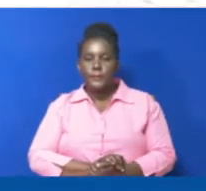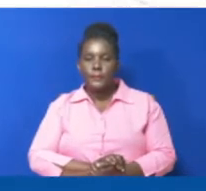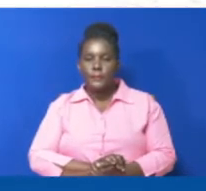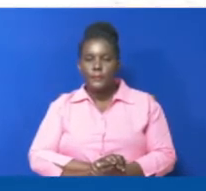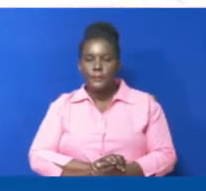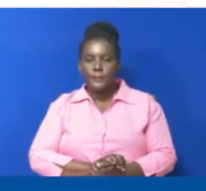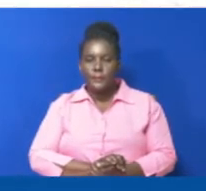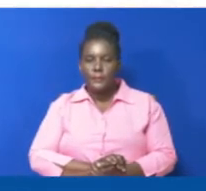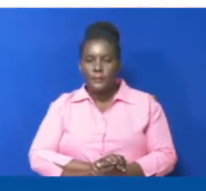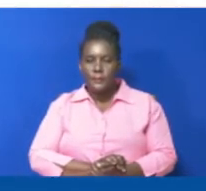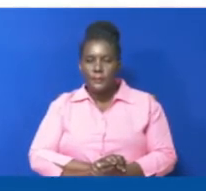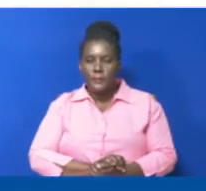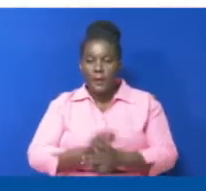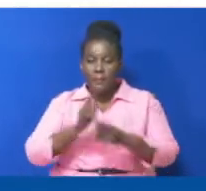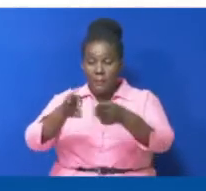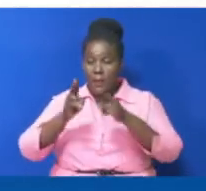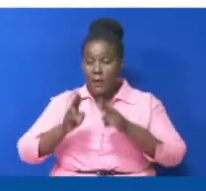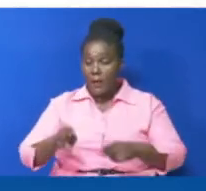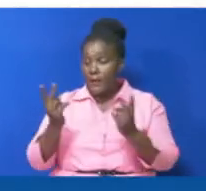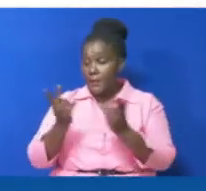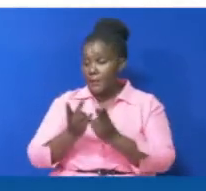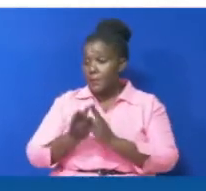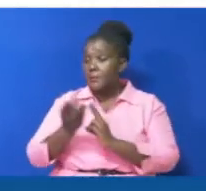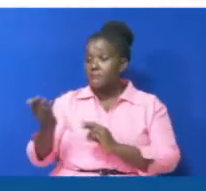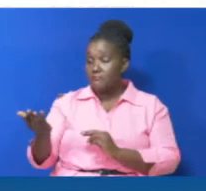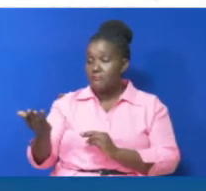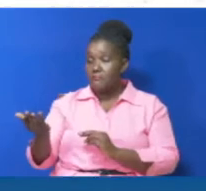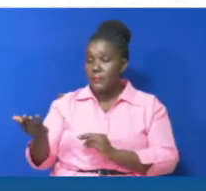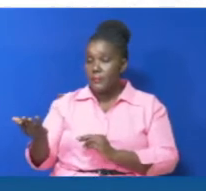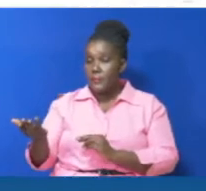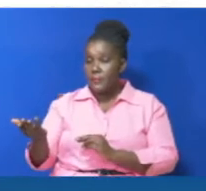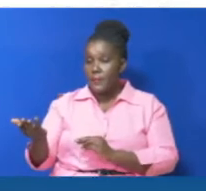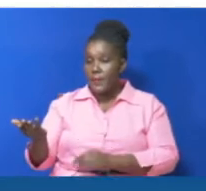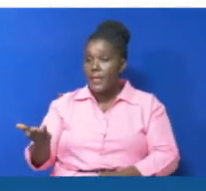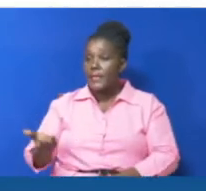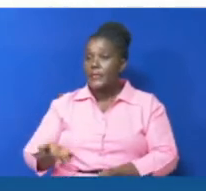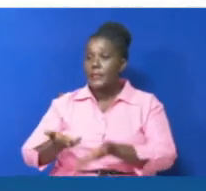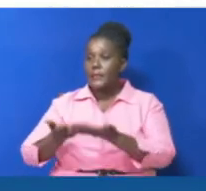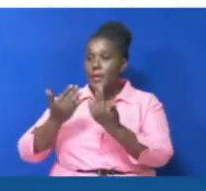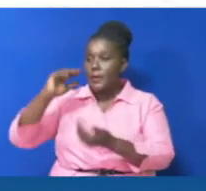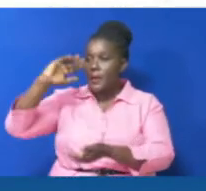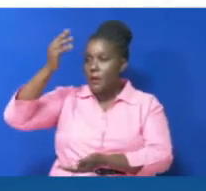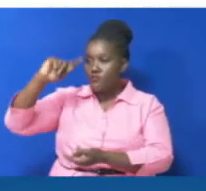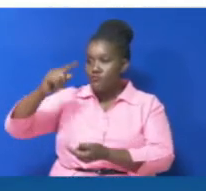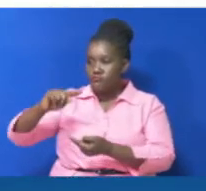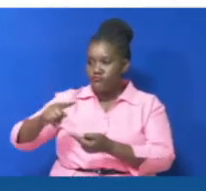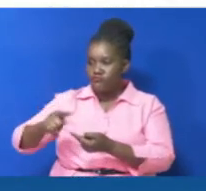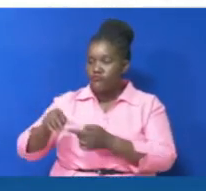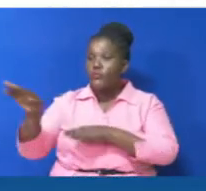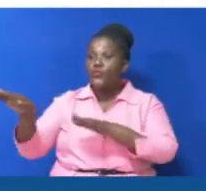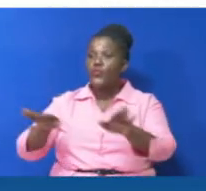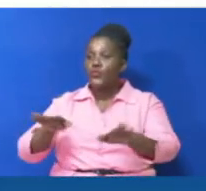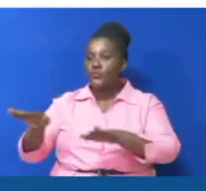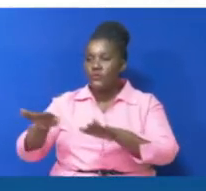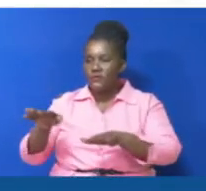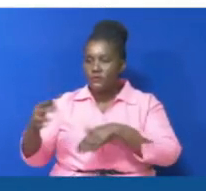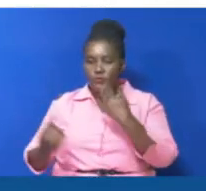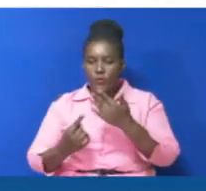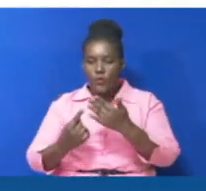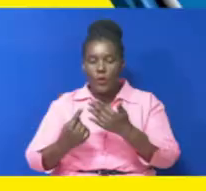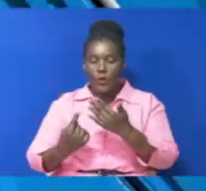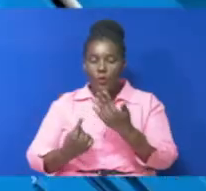Uwepo wa haya madaraja wanakwenda kupunguziwa wa huo usumbufu kutoka kilomita 70 mpaka kilomita 10